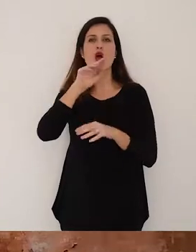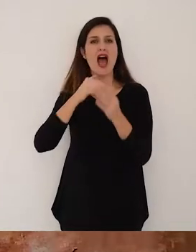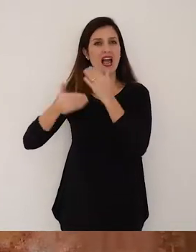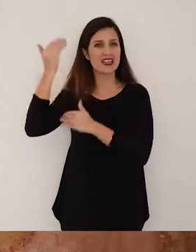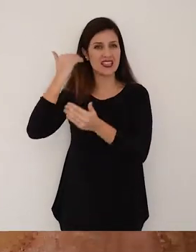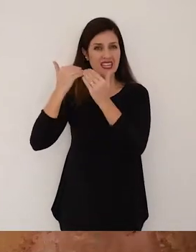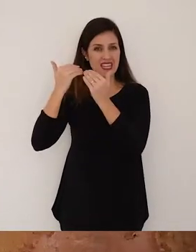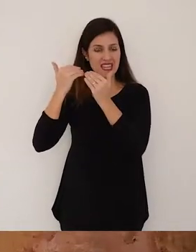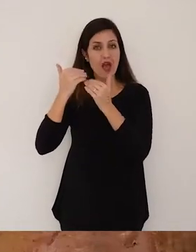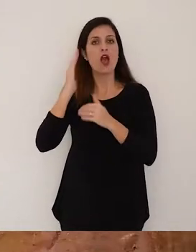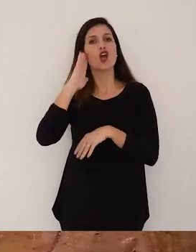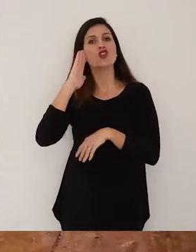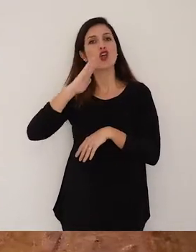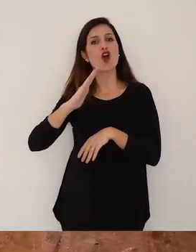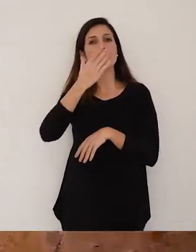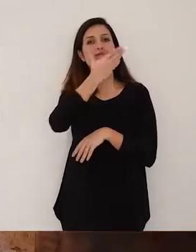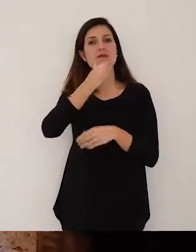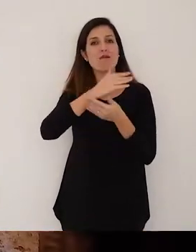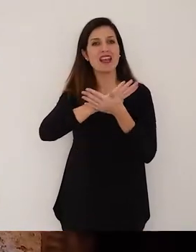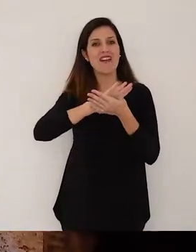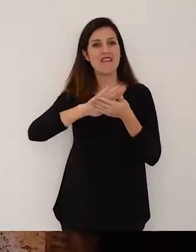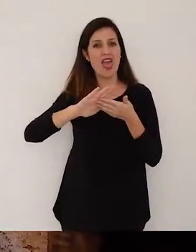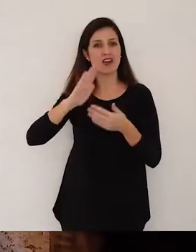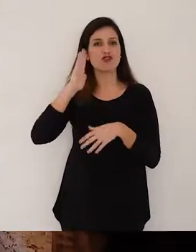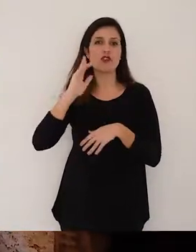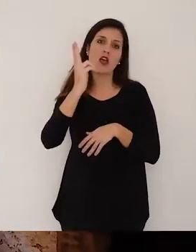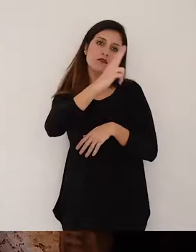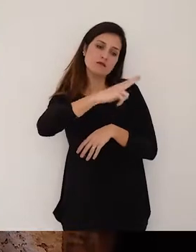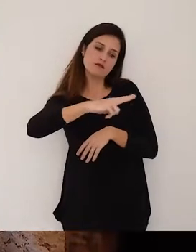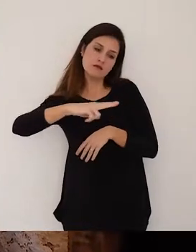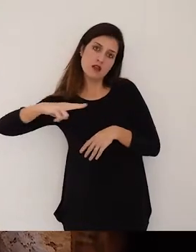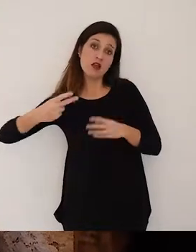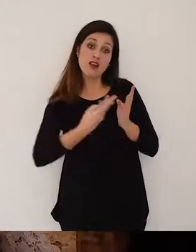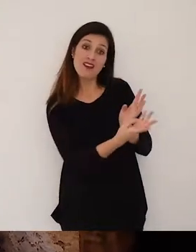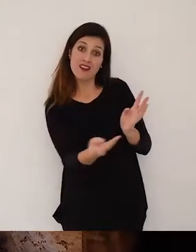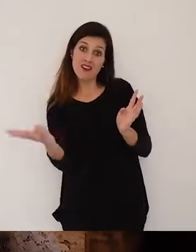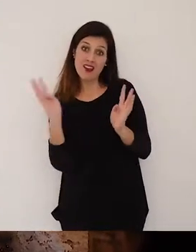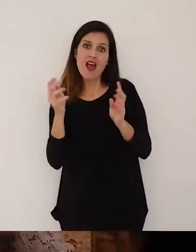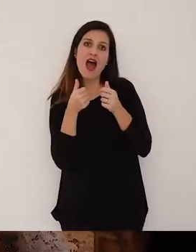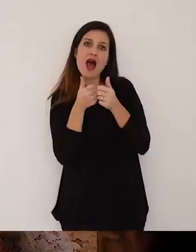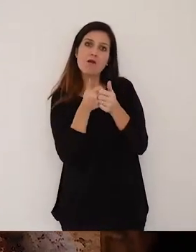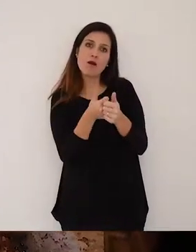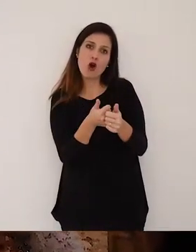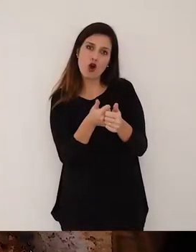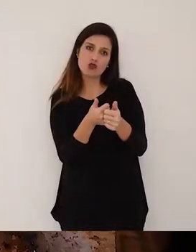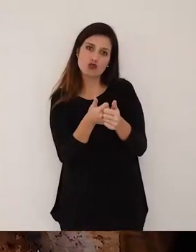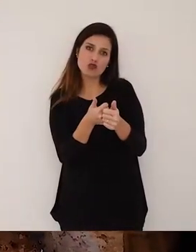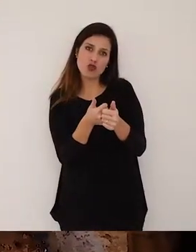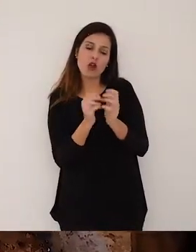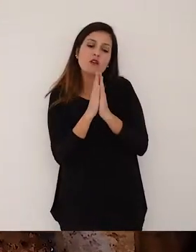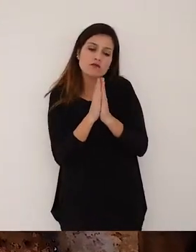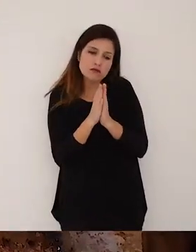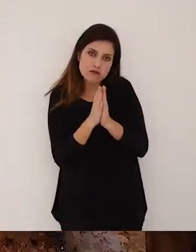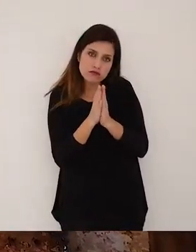cripta. Nella scena è raffigurata la Dormizione di Maria, distesa nel folto gruppo degli apostoli che ne celebrano